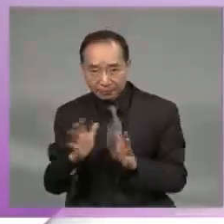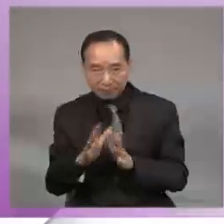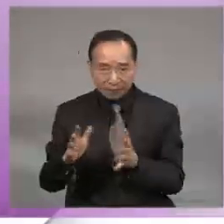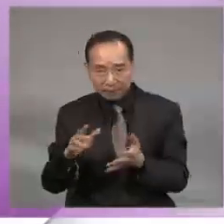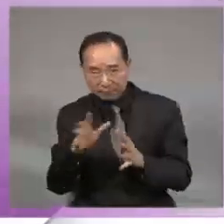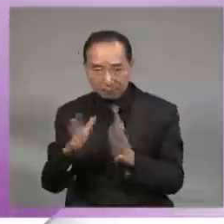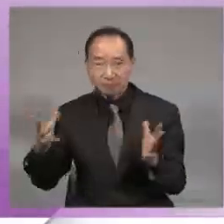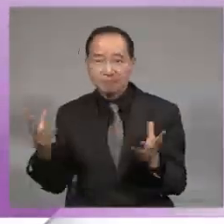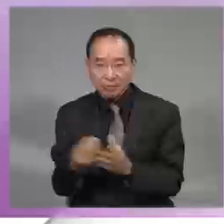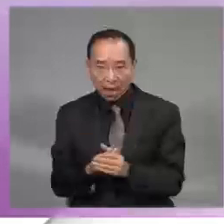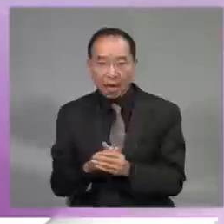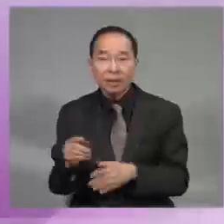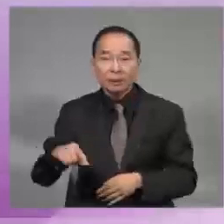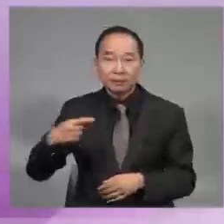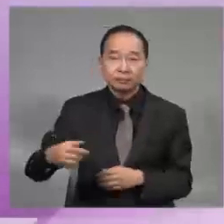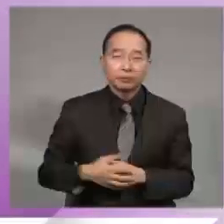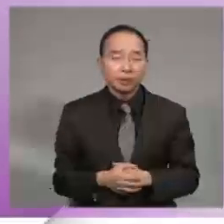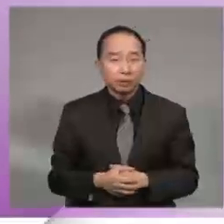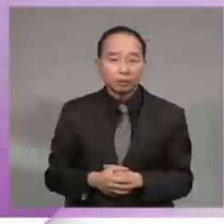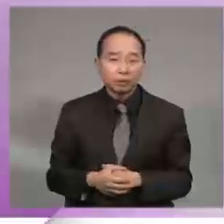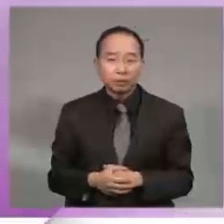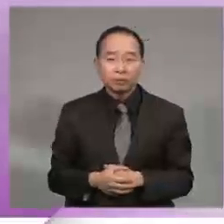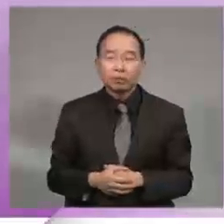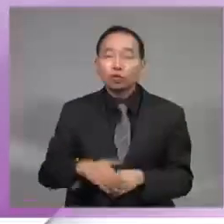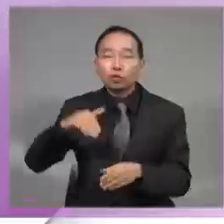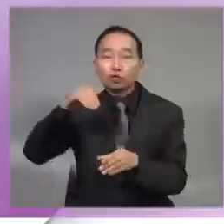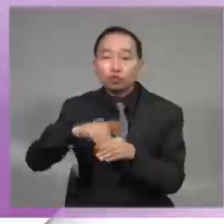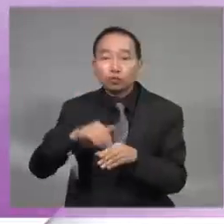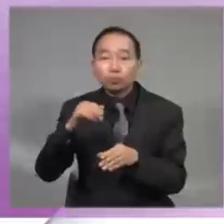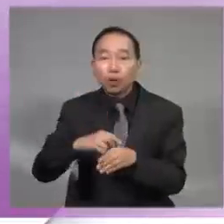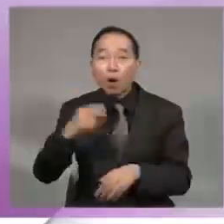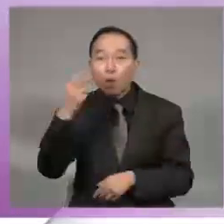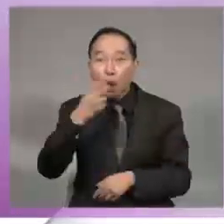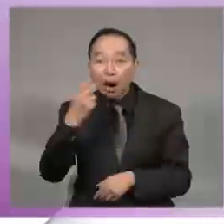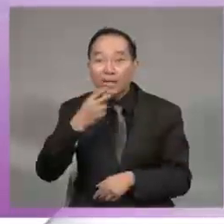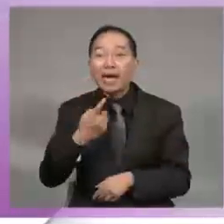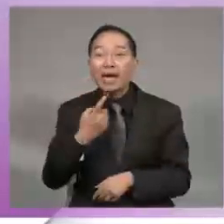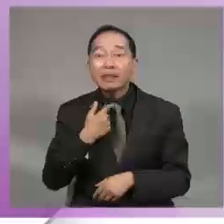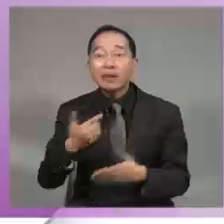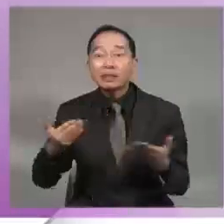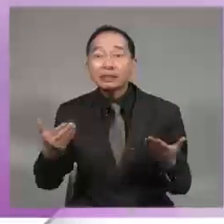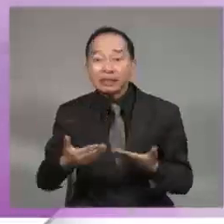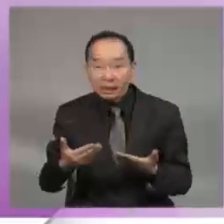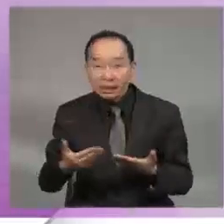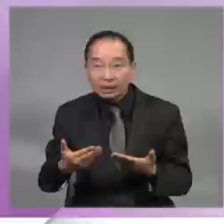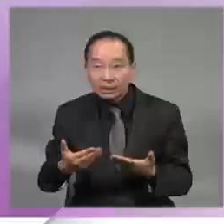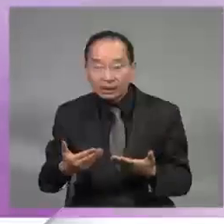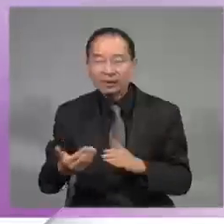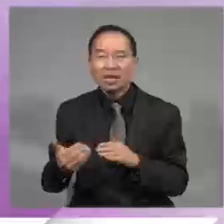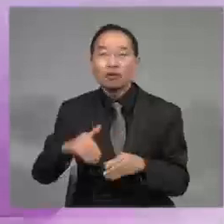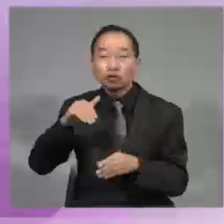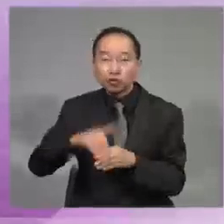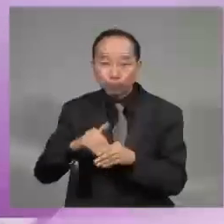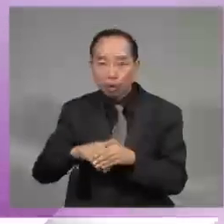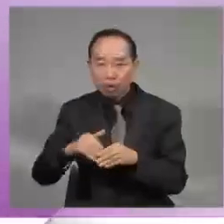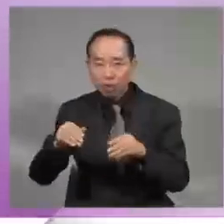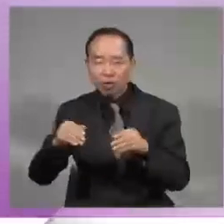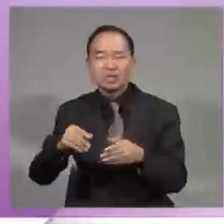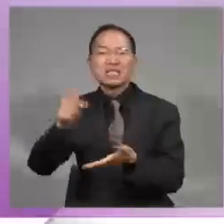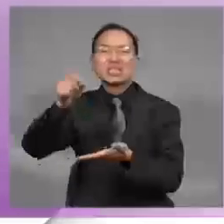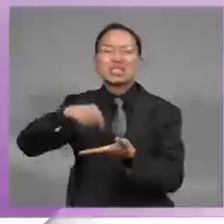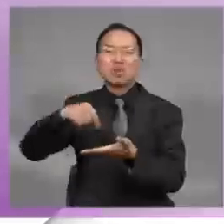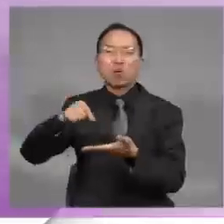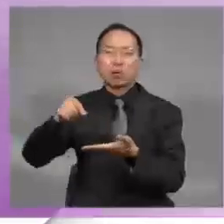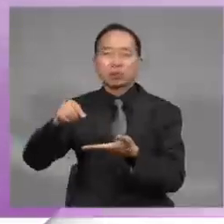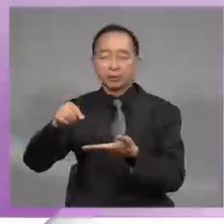나면요. 오늘 하루 종일 이제 투표 관리하시면서 있었던 일을 사전투표 관리록에 기록을 하셔야 됩니다.